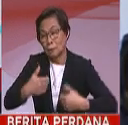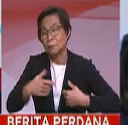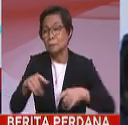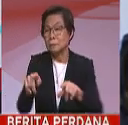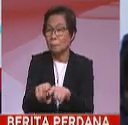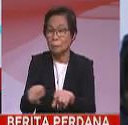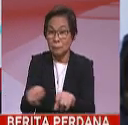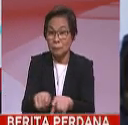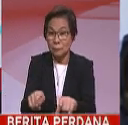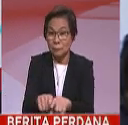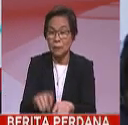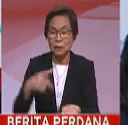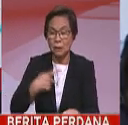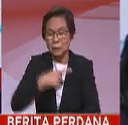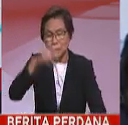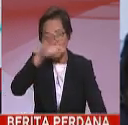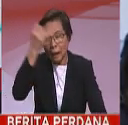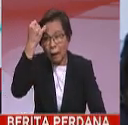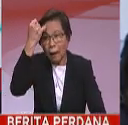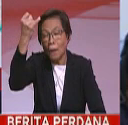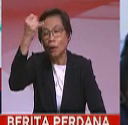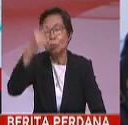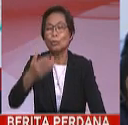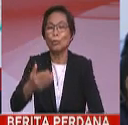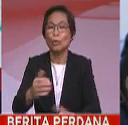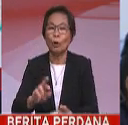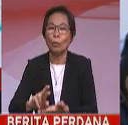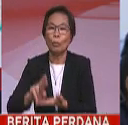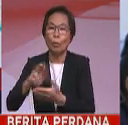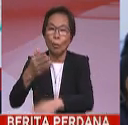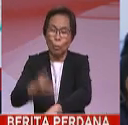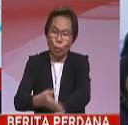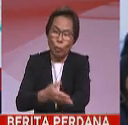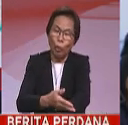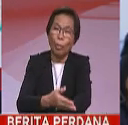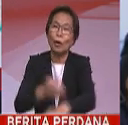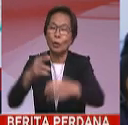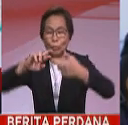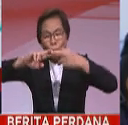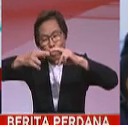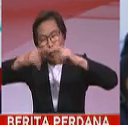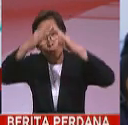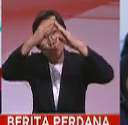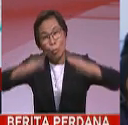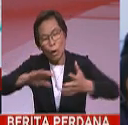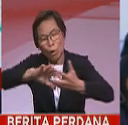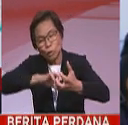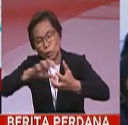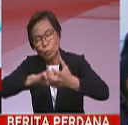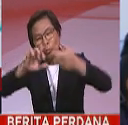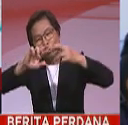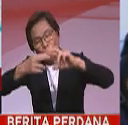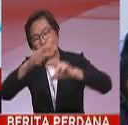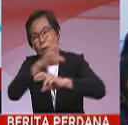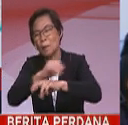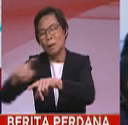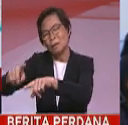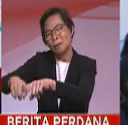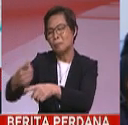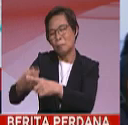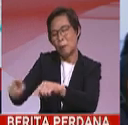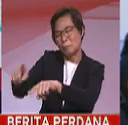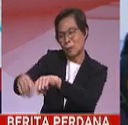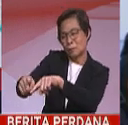akan mencari jalan untuk memulihkan semua rumah-rumah kediaman yang rosak, tetapi bergantunglah